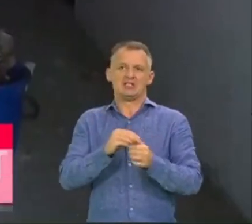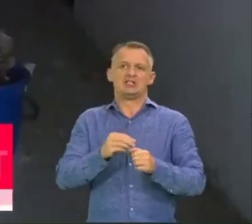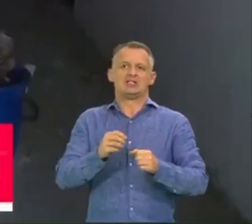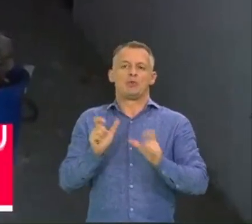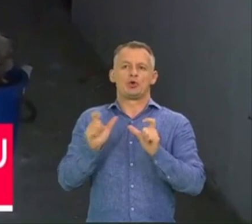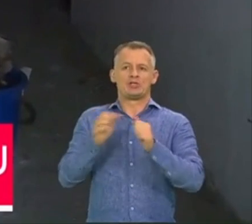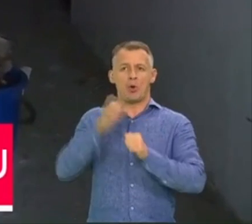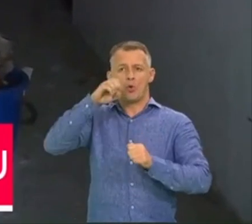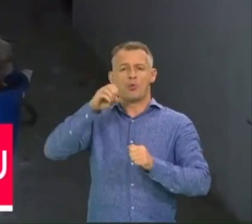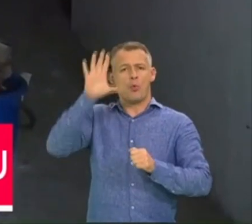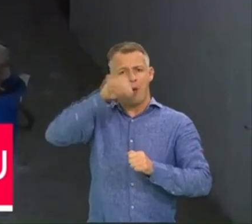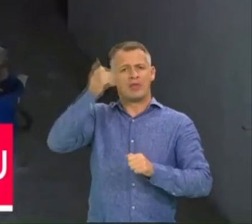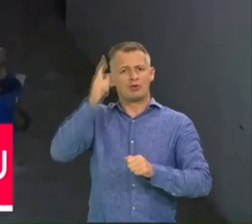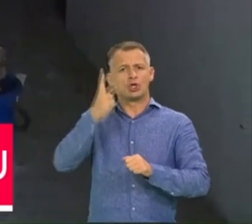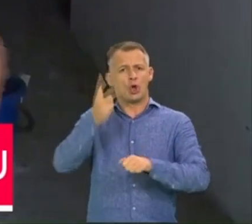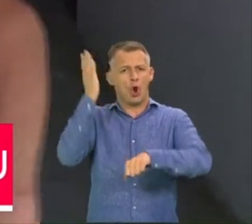aici.